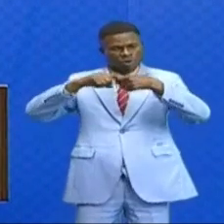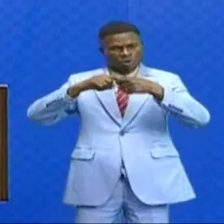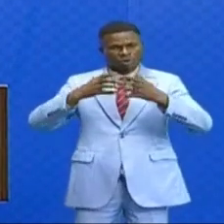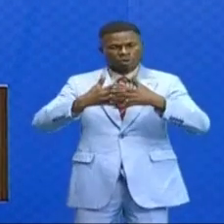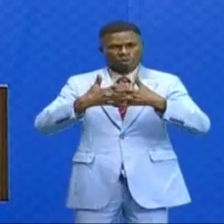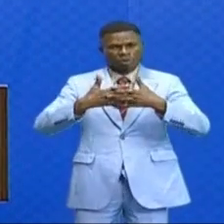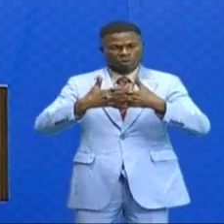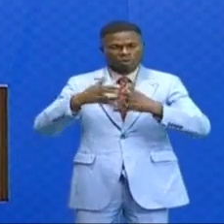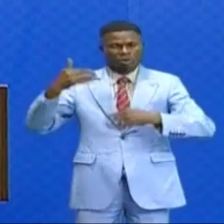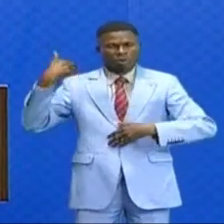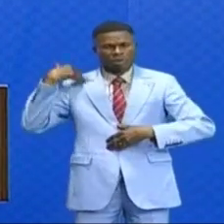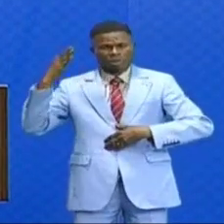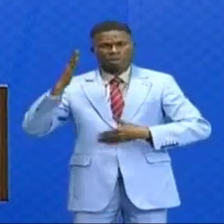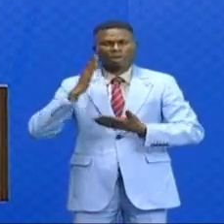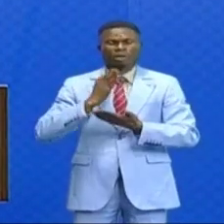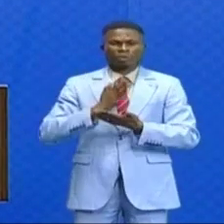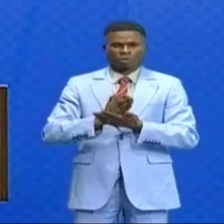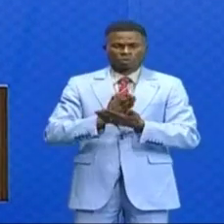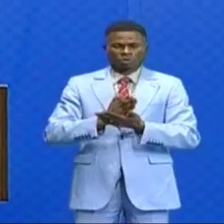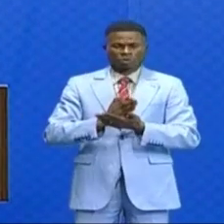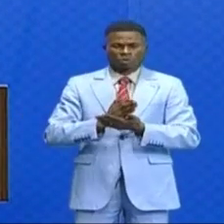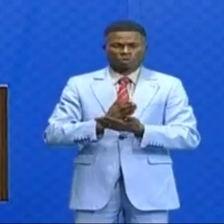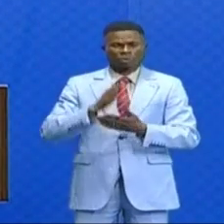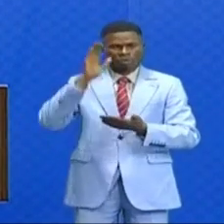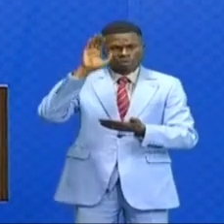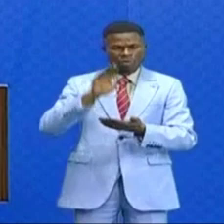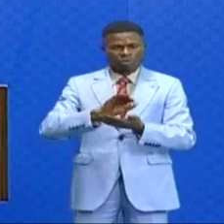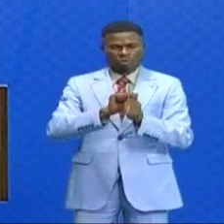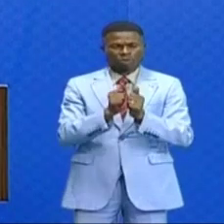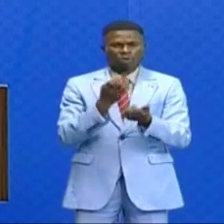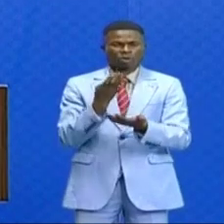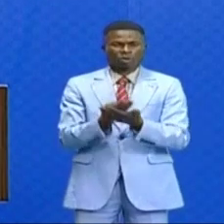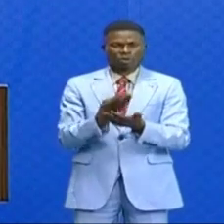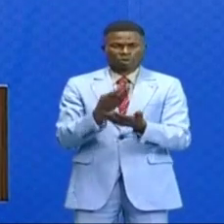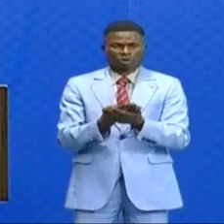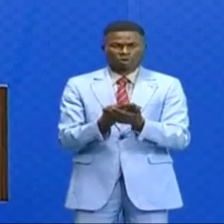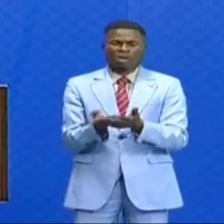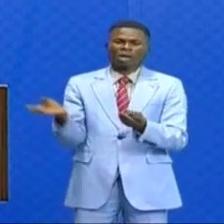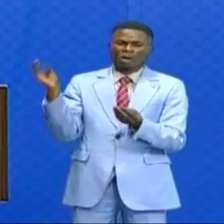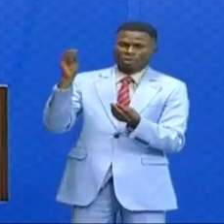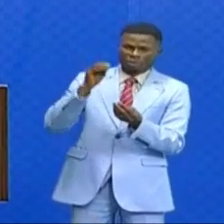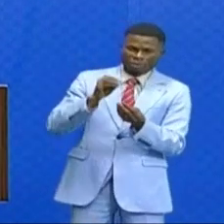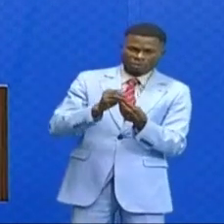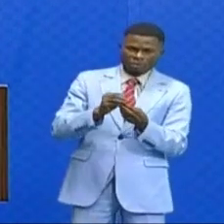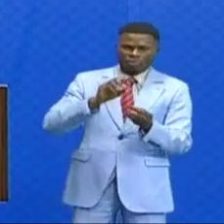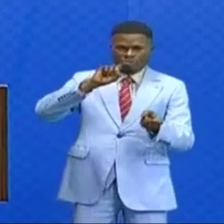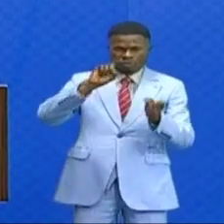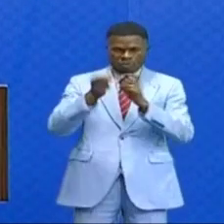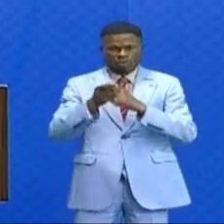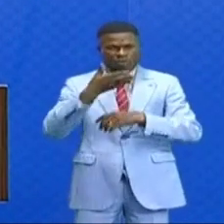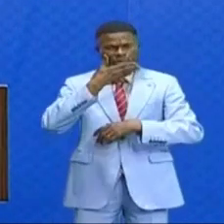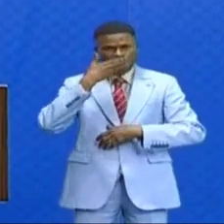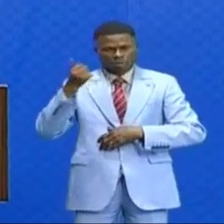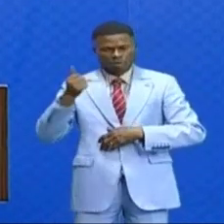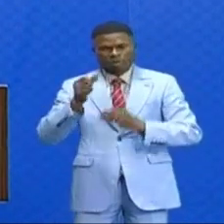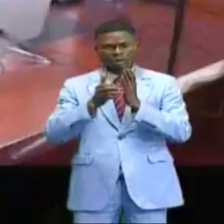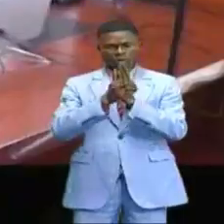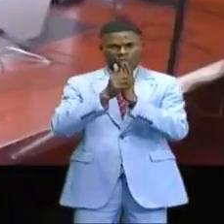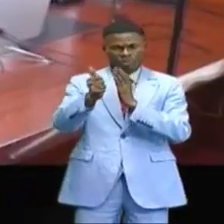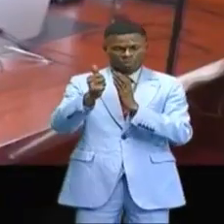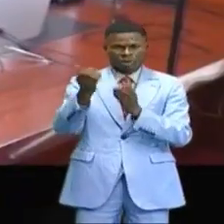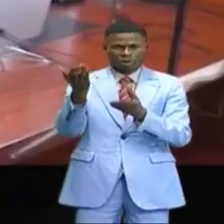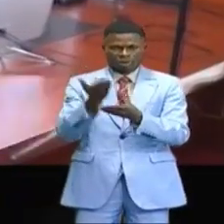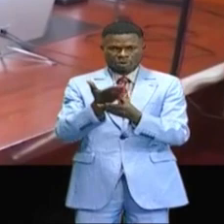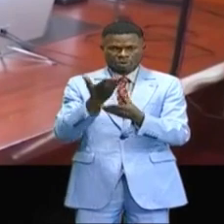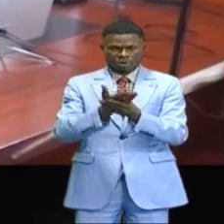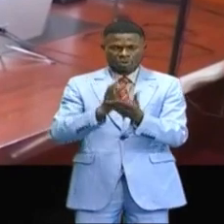partenariats publics-privés et de la maîtrise des risques budgétaires y associés, en l'amélioration de la qualité des documents